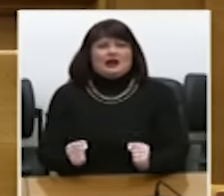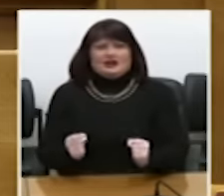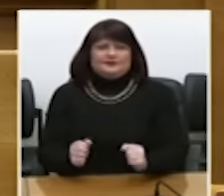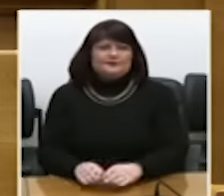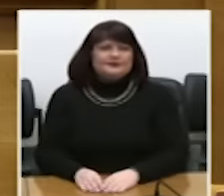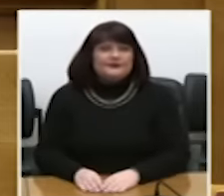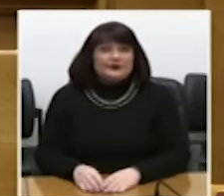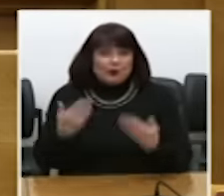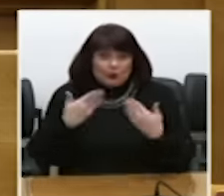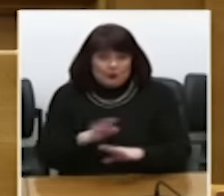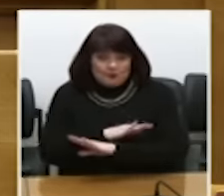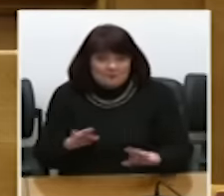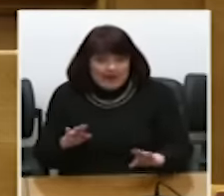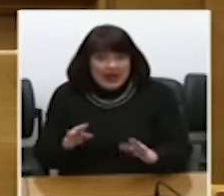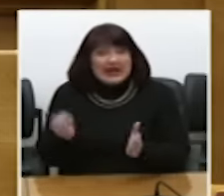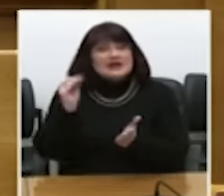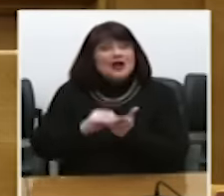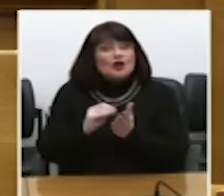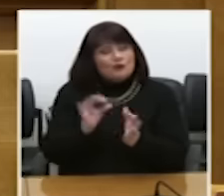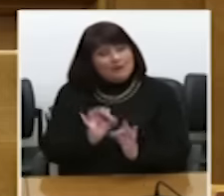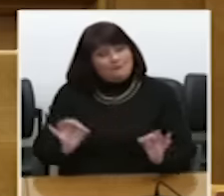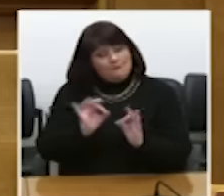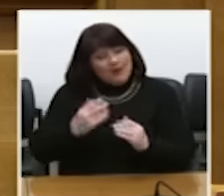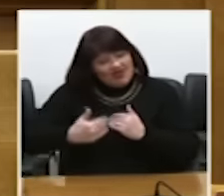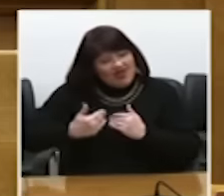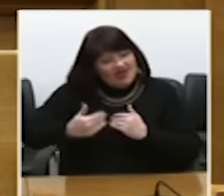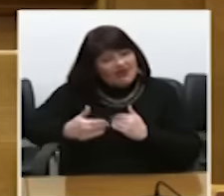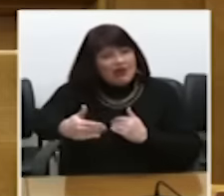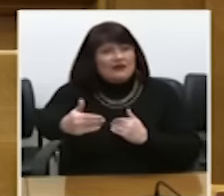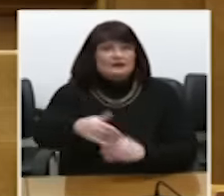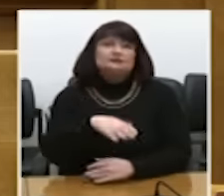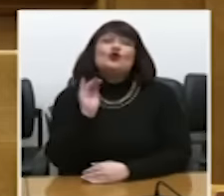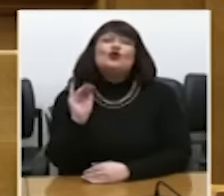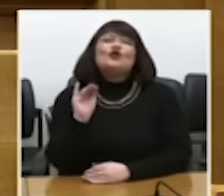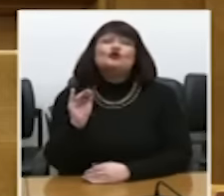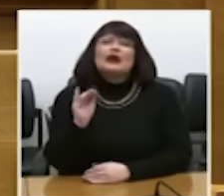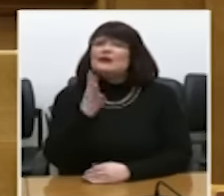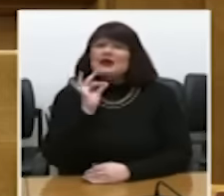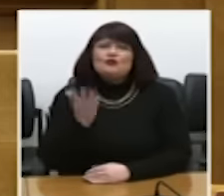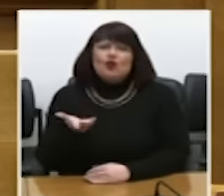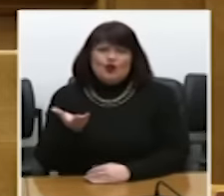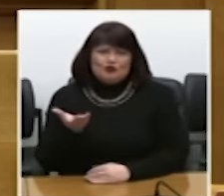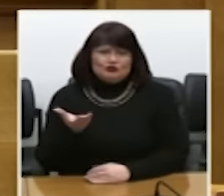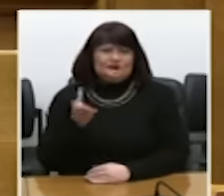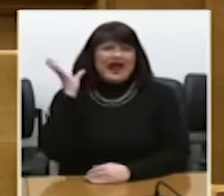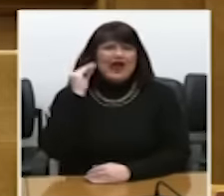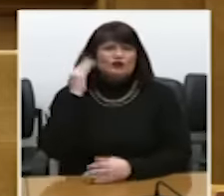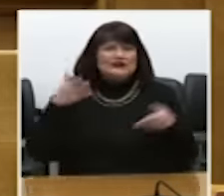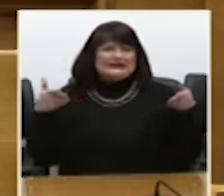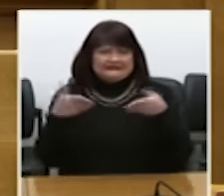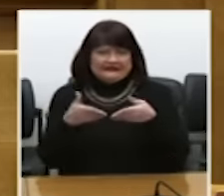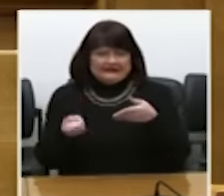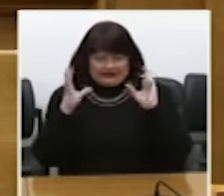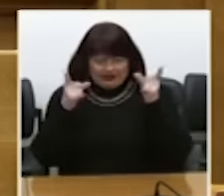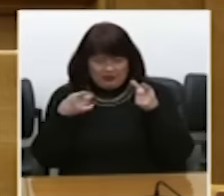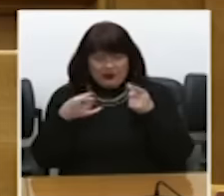παιχνίδι ή ετοιμάζεται κι άλλα? Το ρωτάμε γιατί ακούσαμε τον εισηγητή της Νέας